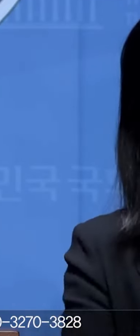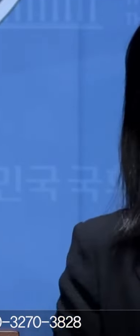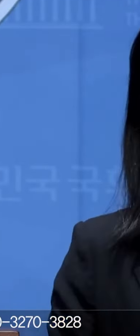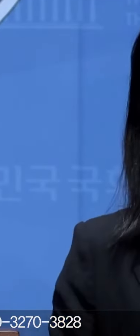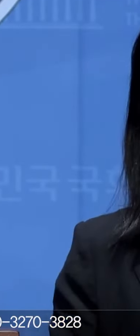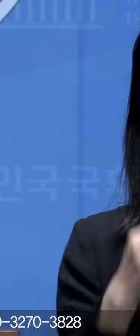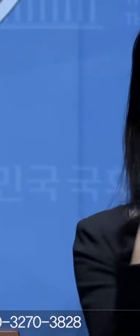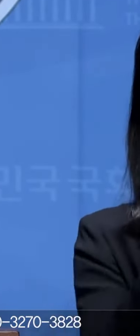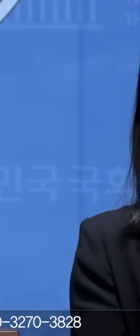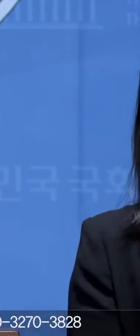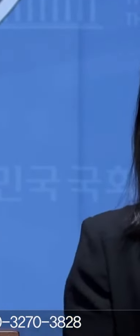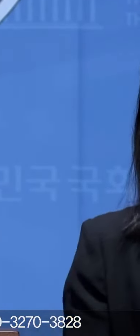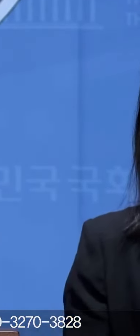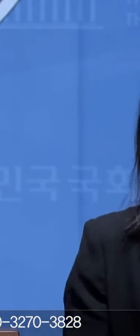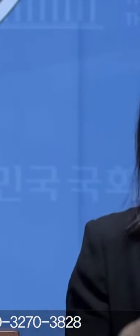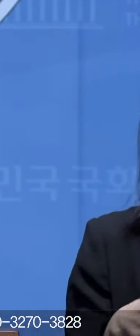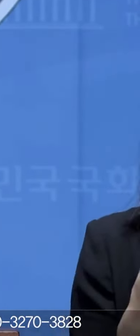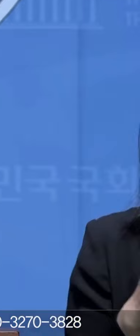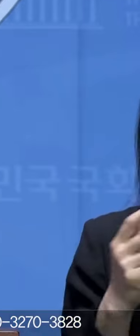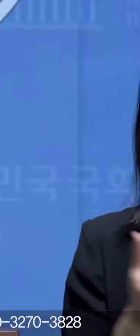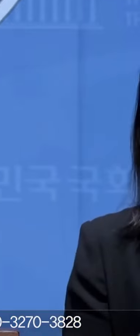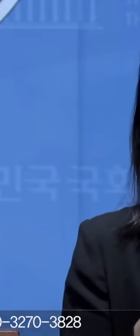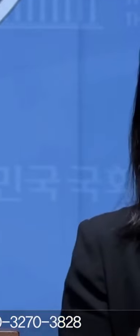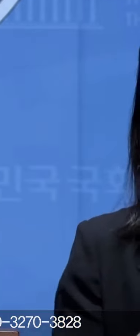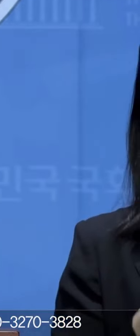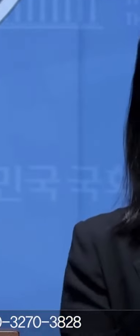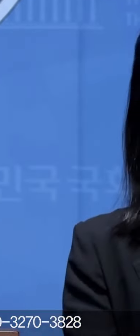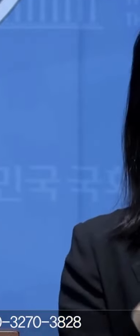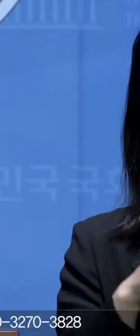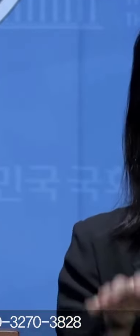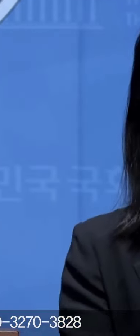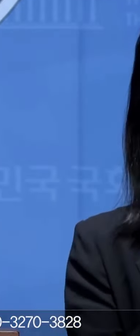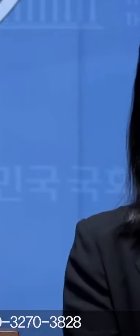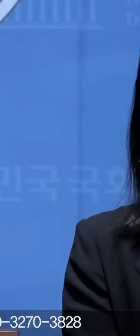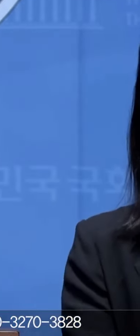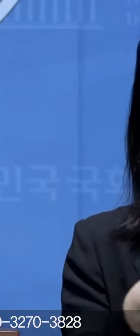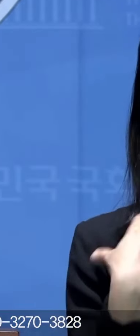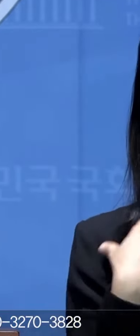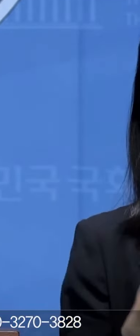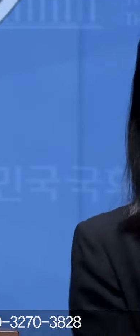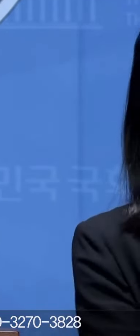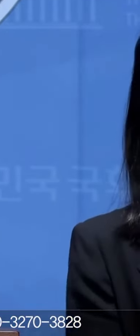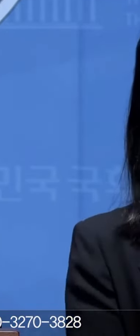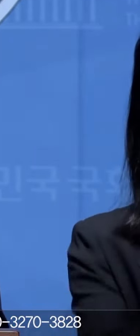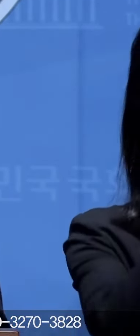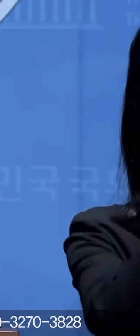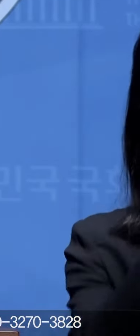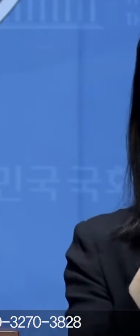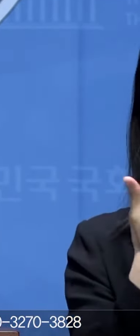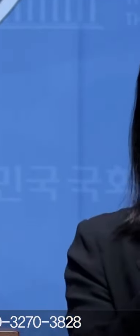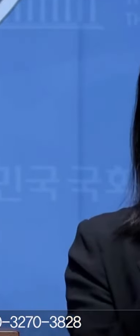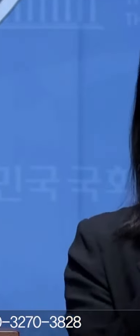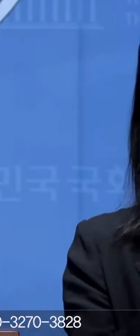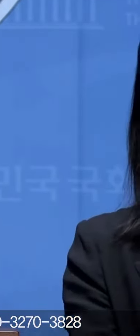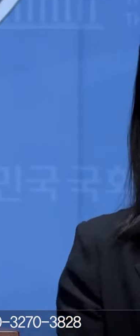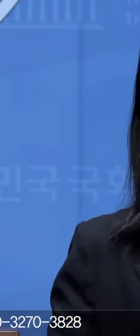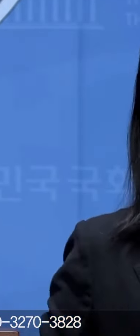헌법 62조 국회가 요구하면 국무총리와 국무위원은 출석해서 답변하도록 돼